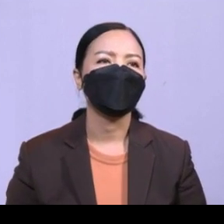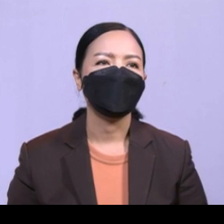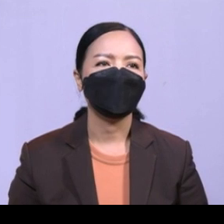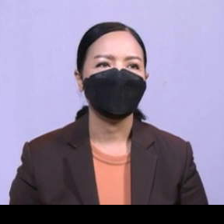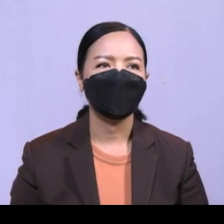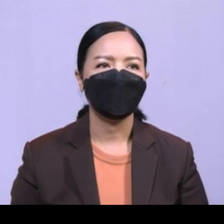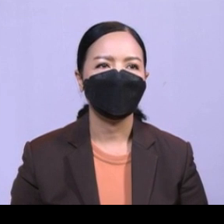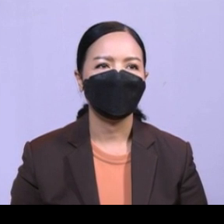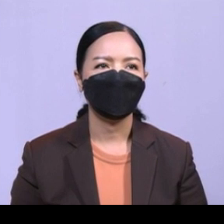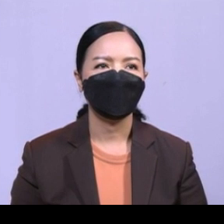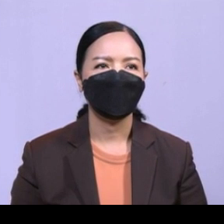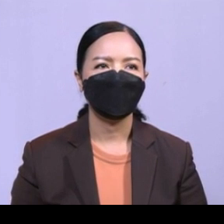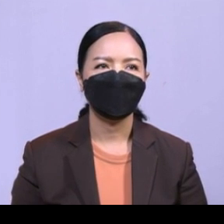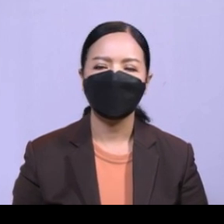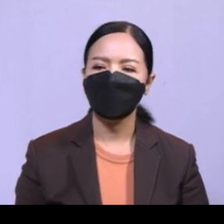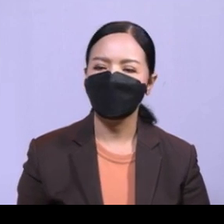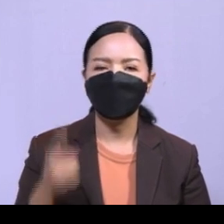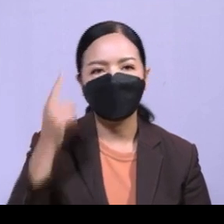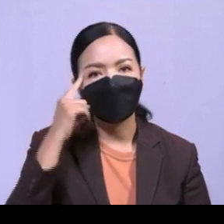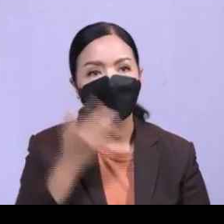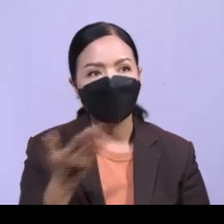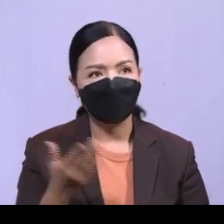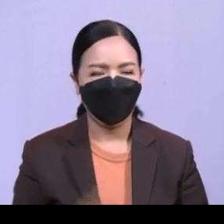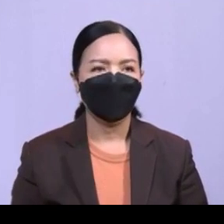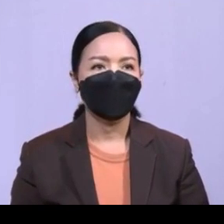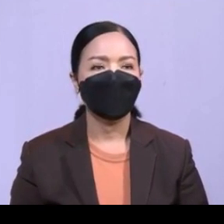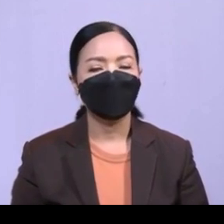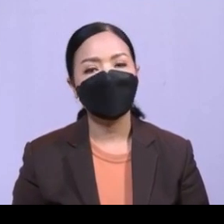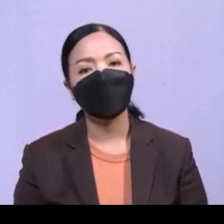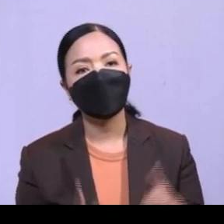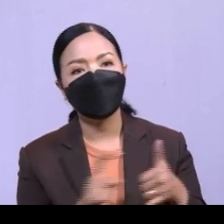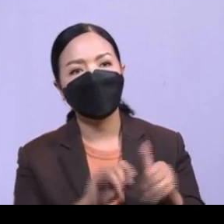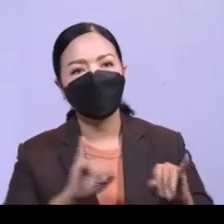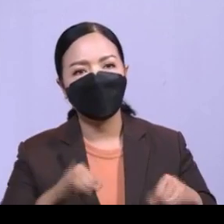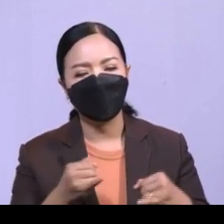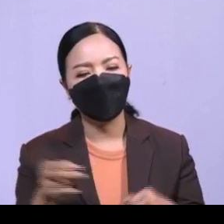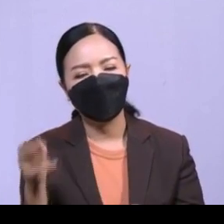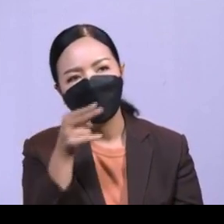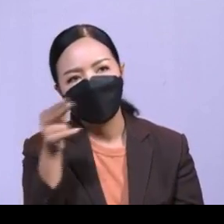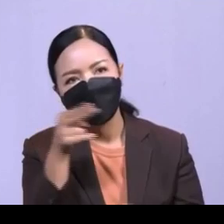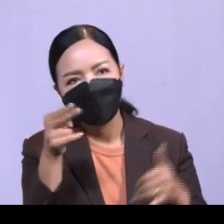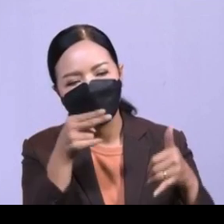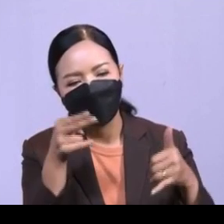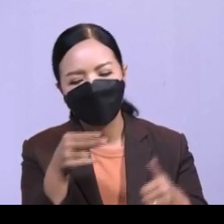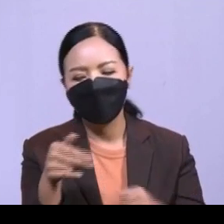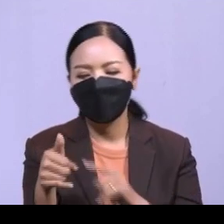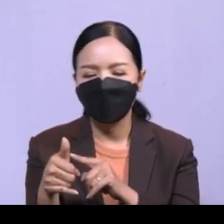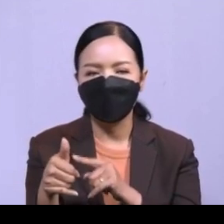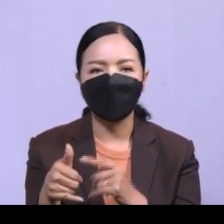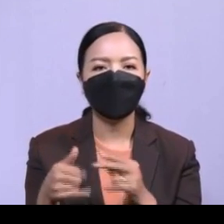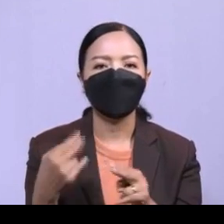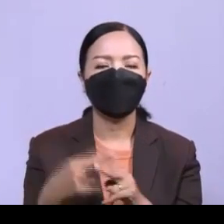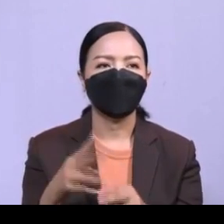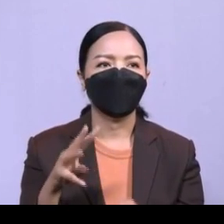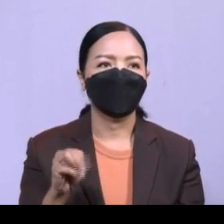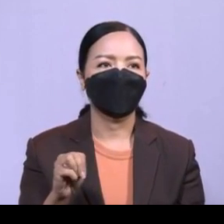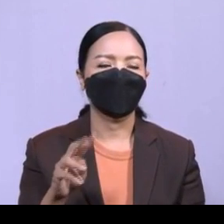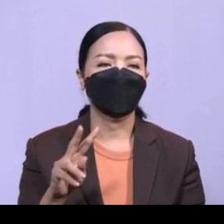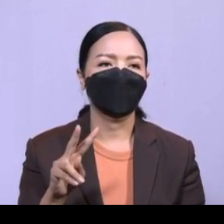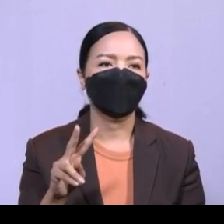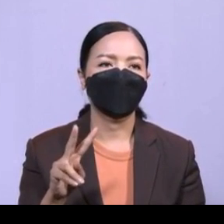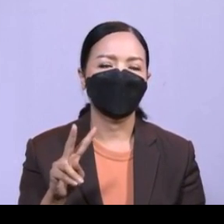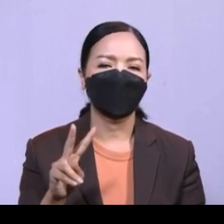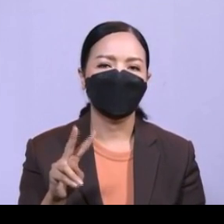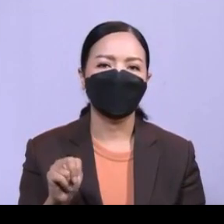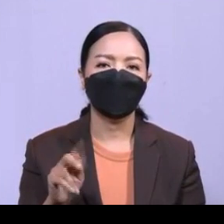างๆคุณผู้ชมว่ายังไงนะฮะเราก็เลยไปสอบถามเจ้าของคลิปนะครับชื่อว่าคุณมนตรีพิจิตรอาจเนี่ยนะฮะเจ้า